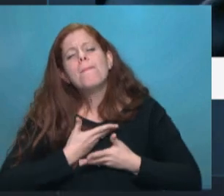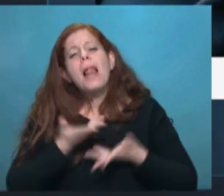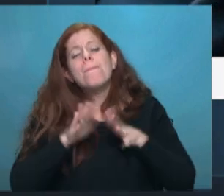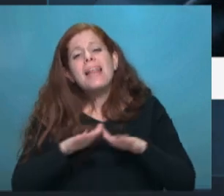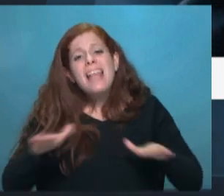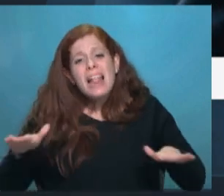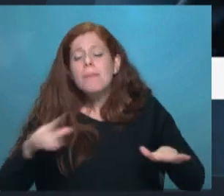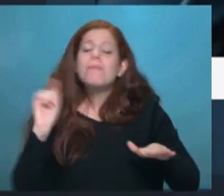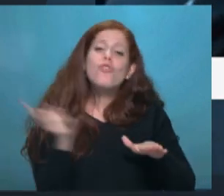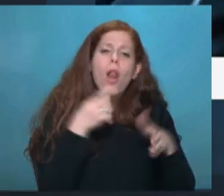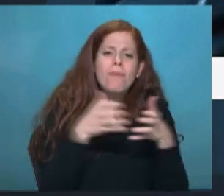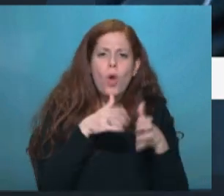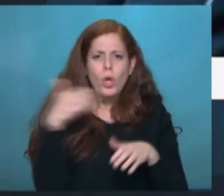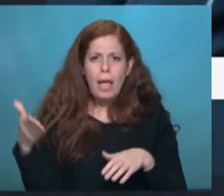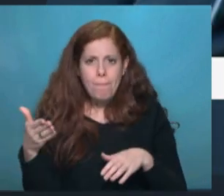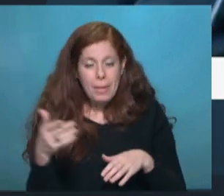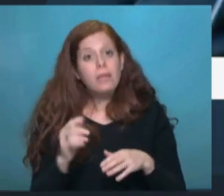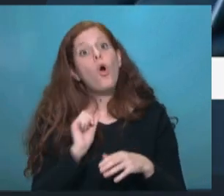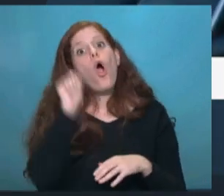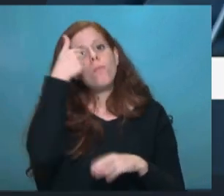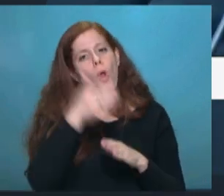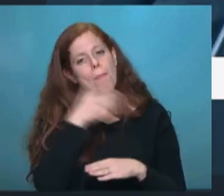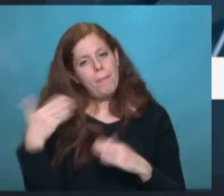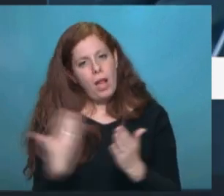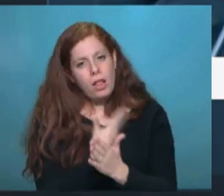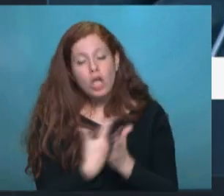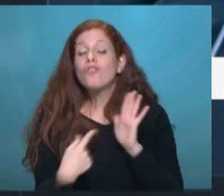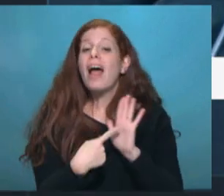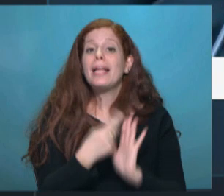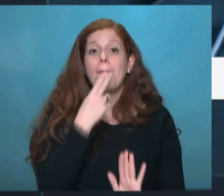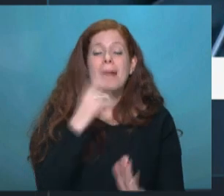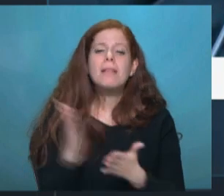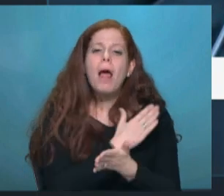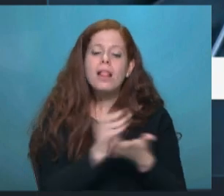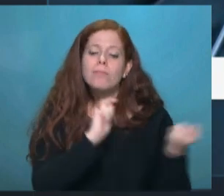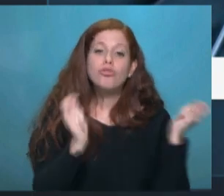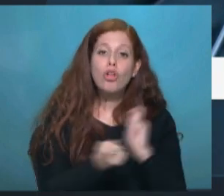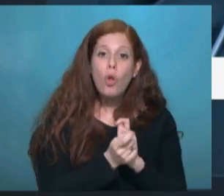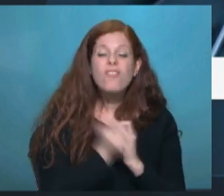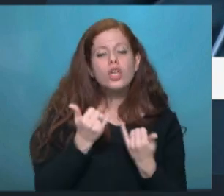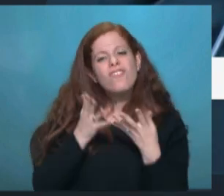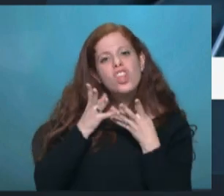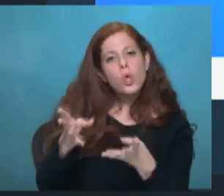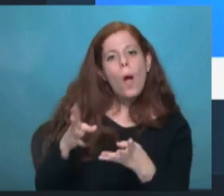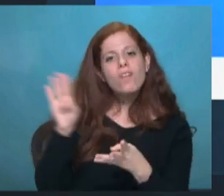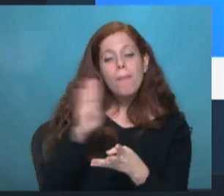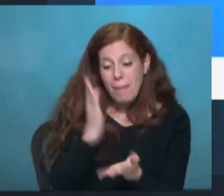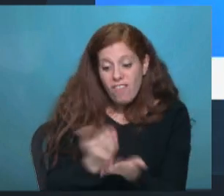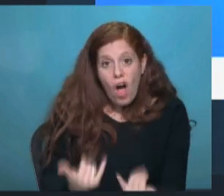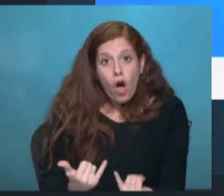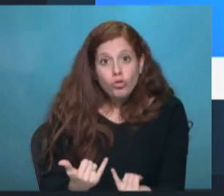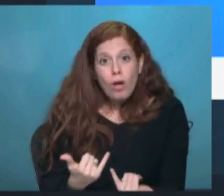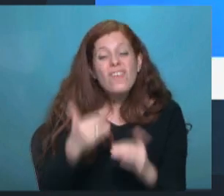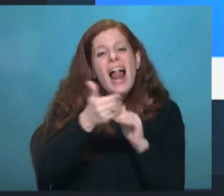בראש ובראשונה מהימין החדש, ולכן ברגע האחרון מחליטים בנט ואנשיו לשנות קמפיין, לתקוף את נתניהו כבר עכשיו,